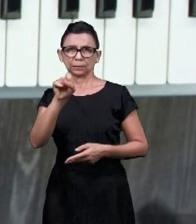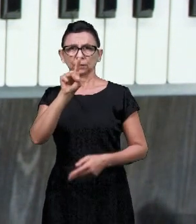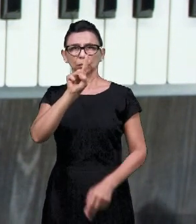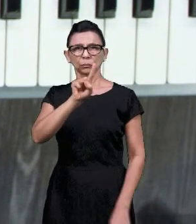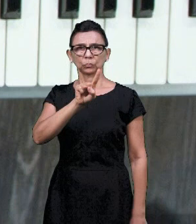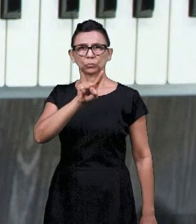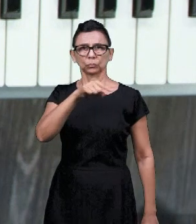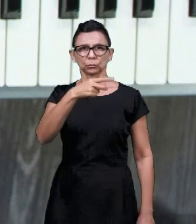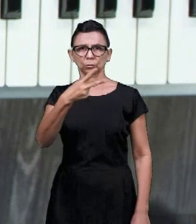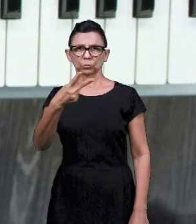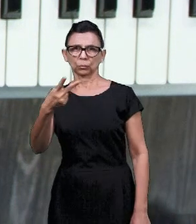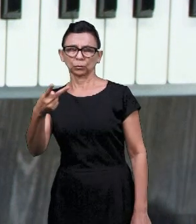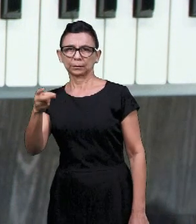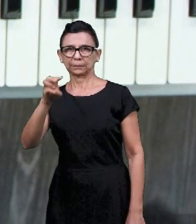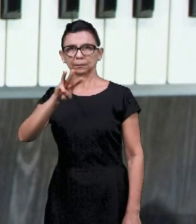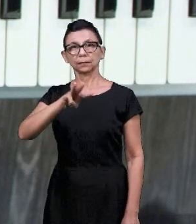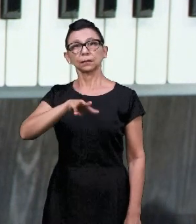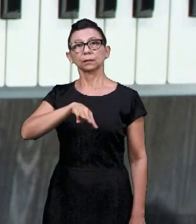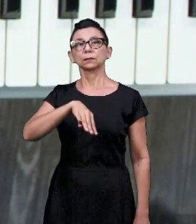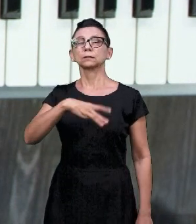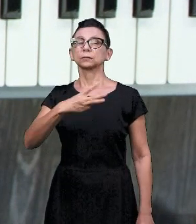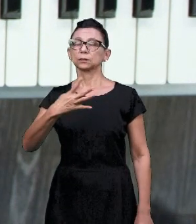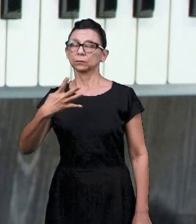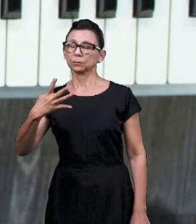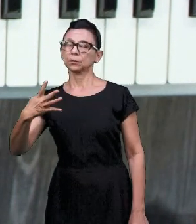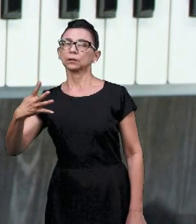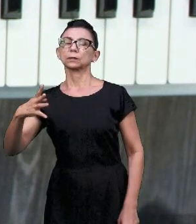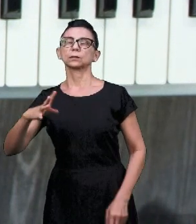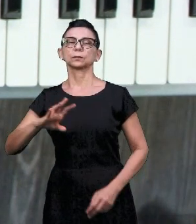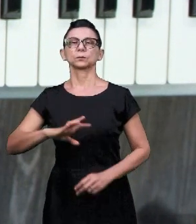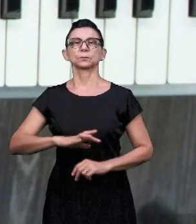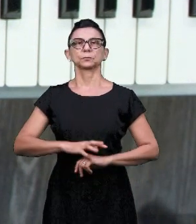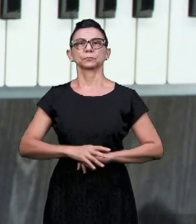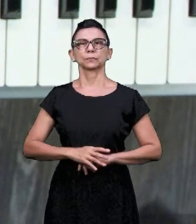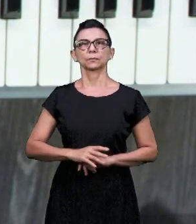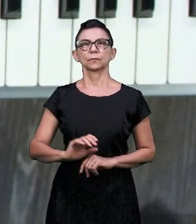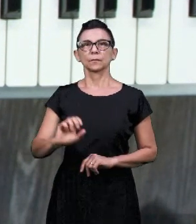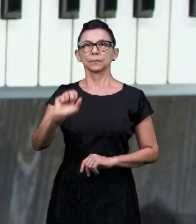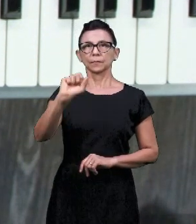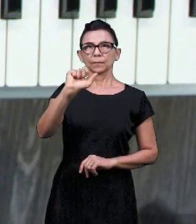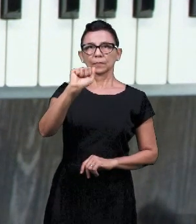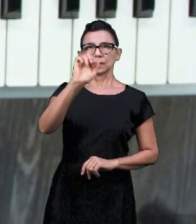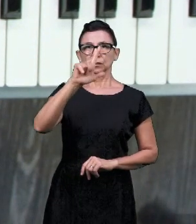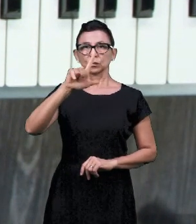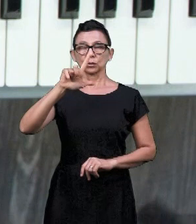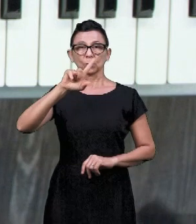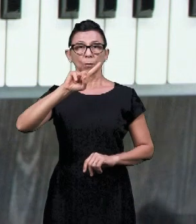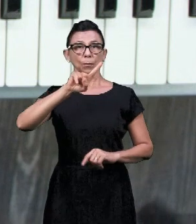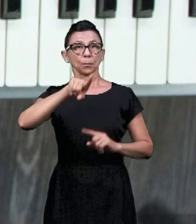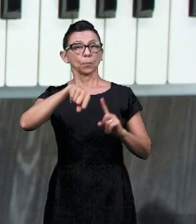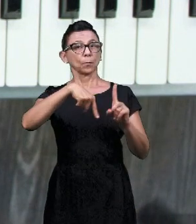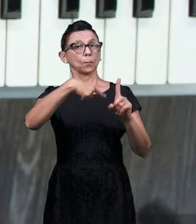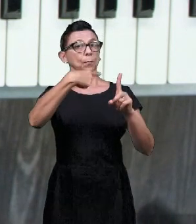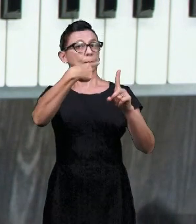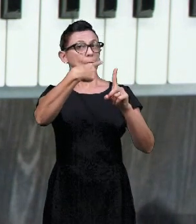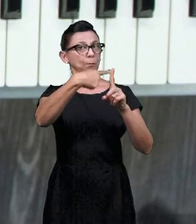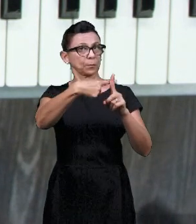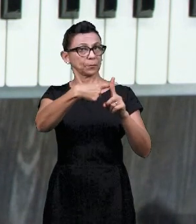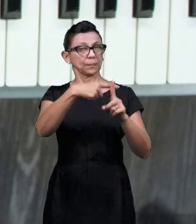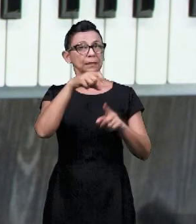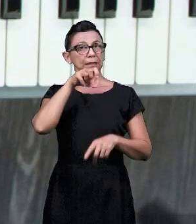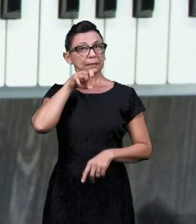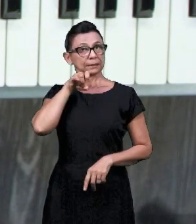1, 2, 3, 4. Sol maior. Sol,